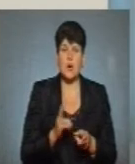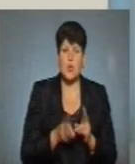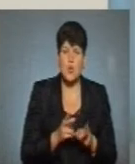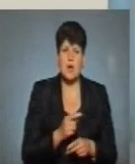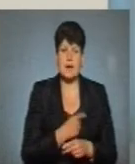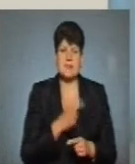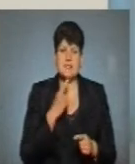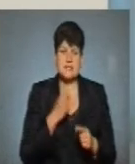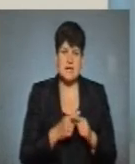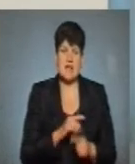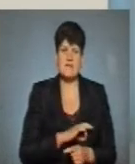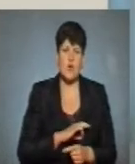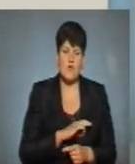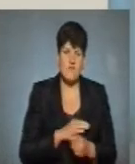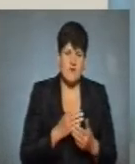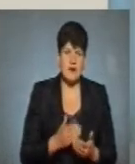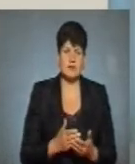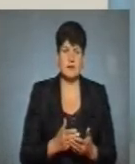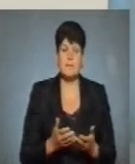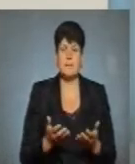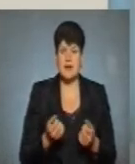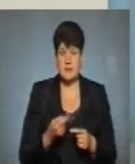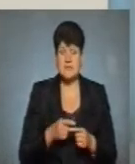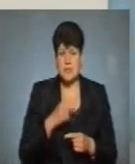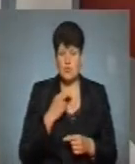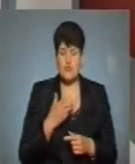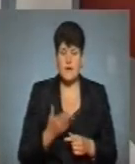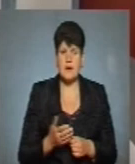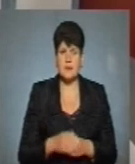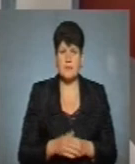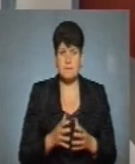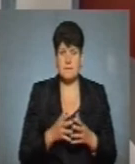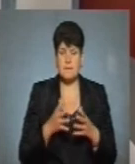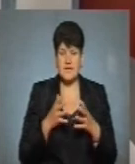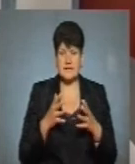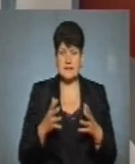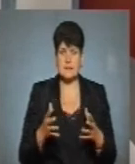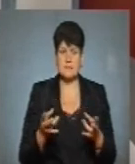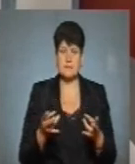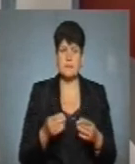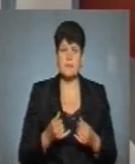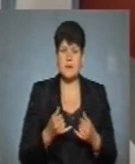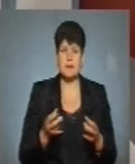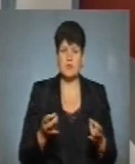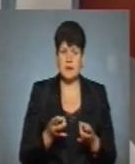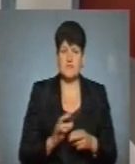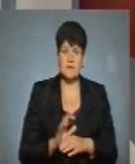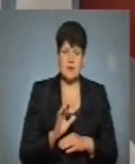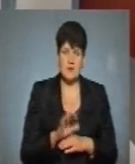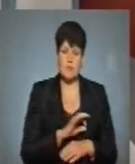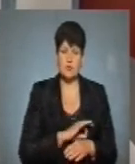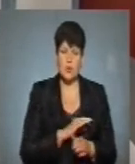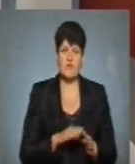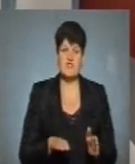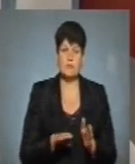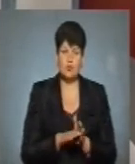і вихователів. Беремо це до уваги. Максимально при потребі можливості відправляємо профспілкові